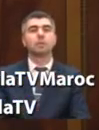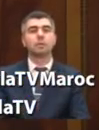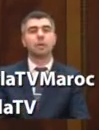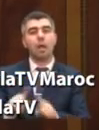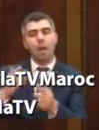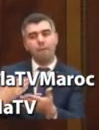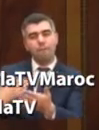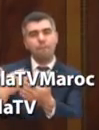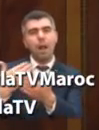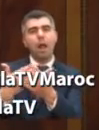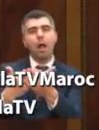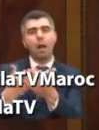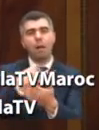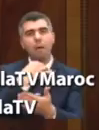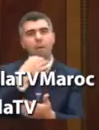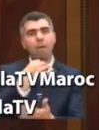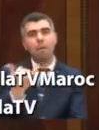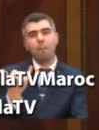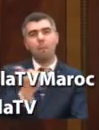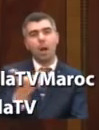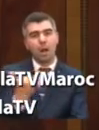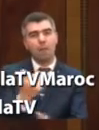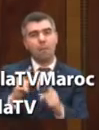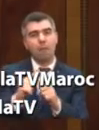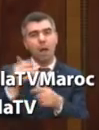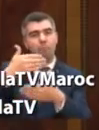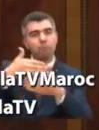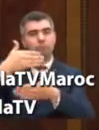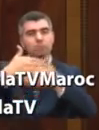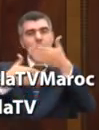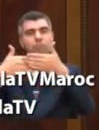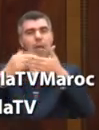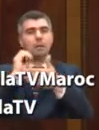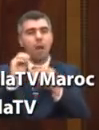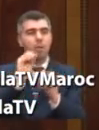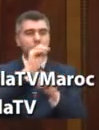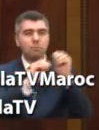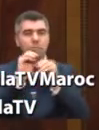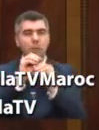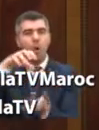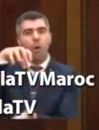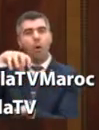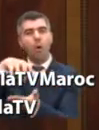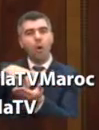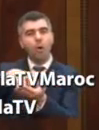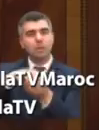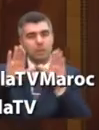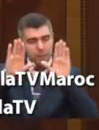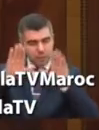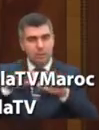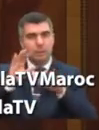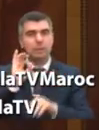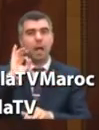المولوية المرتبطة بترميم المسجد الأقصى. نحن نعتز كمغاربة أن يكون